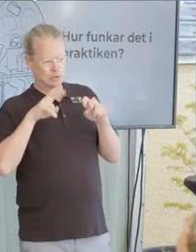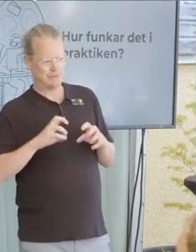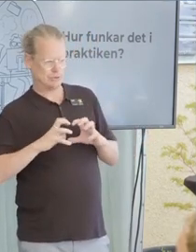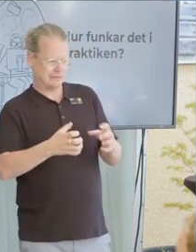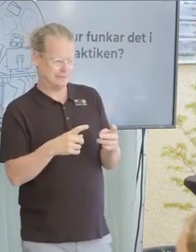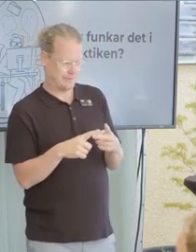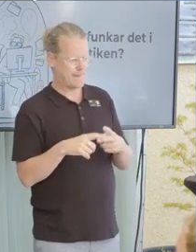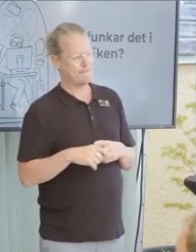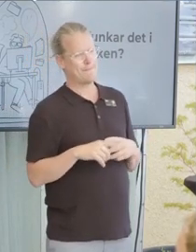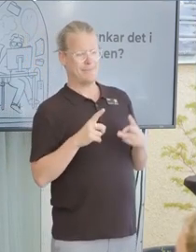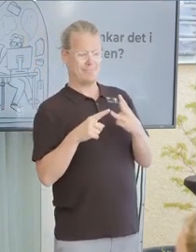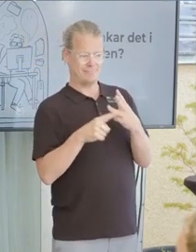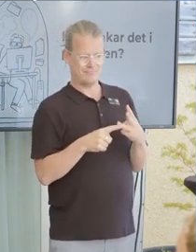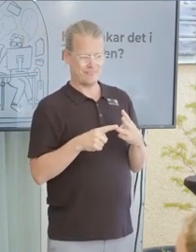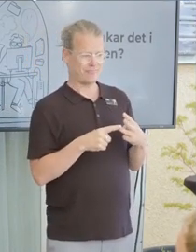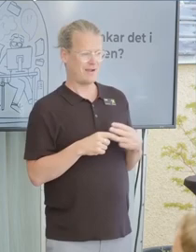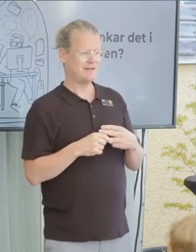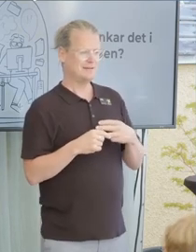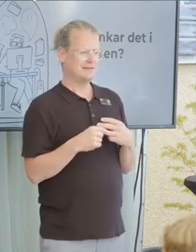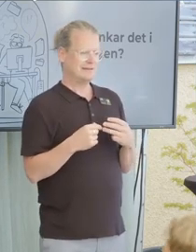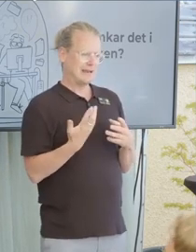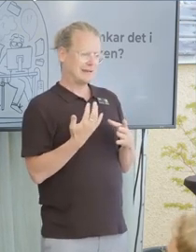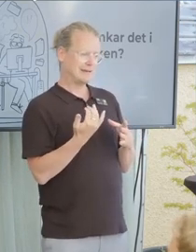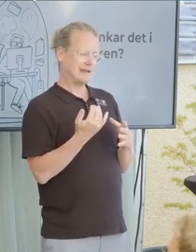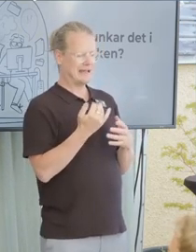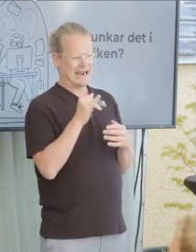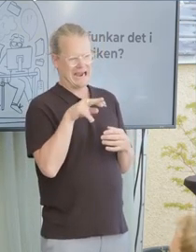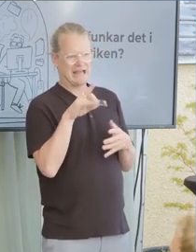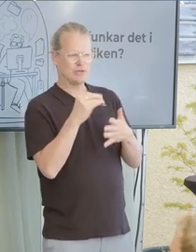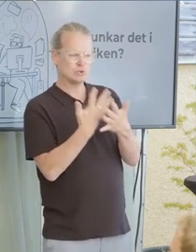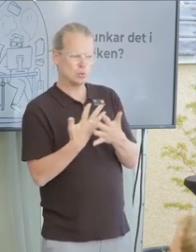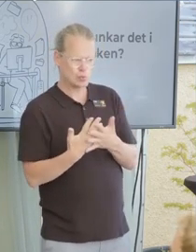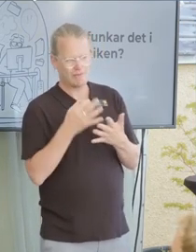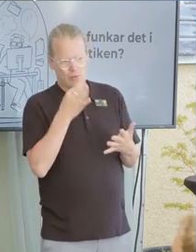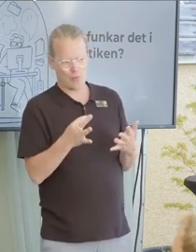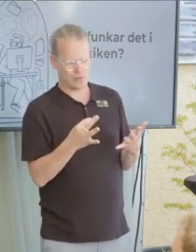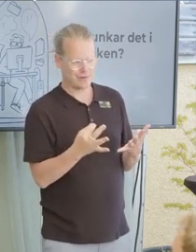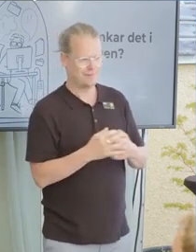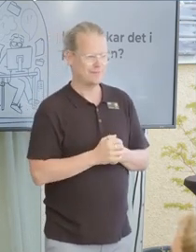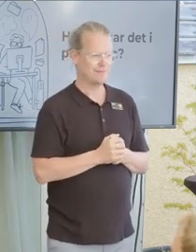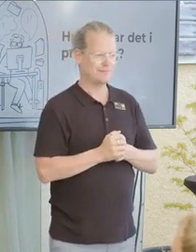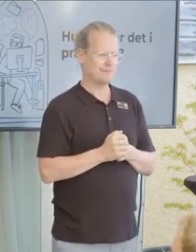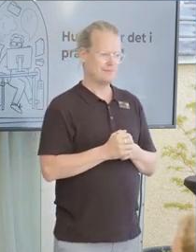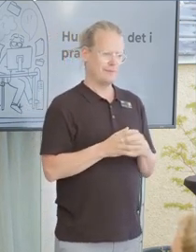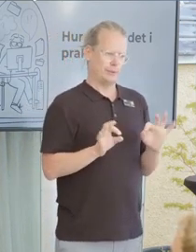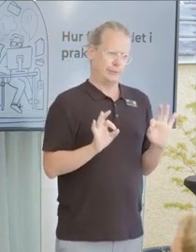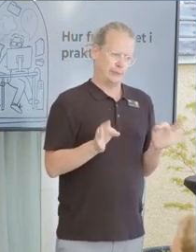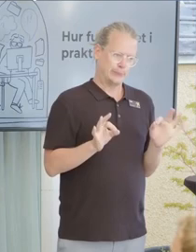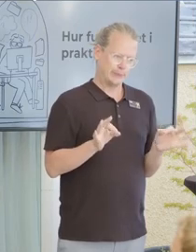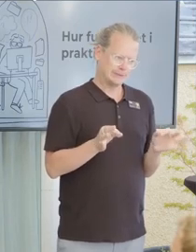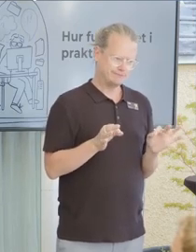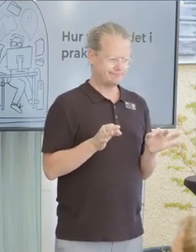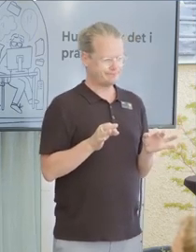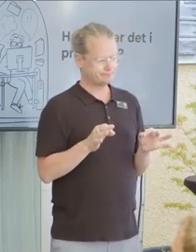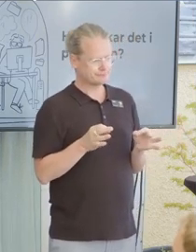en infrastrukturfråga. Mm. Eftersom idag riskerar humaniora och samhällsvetenskap att halka